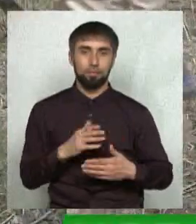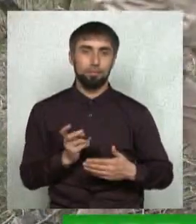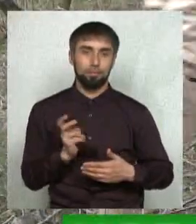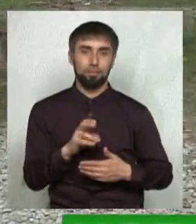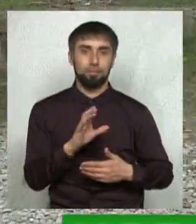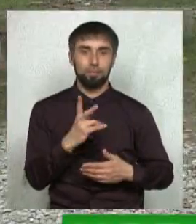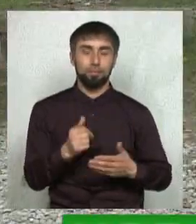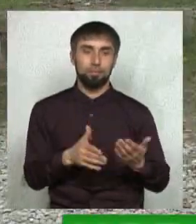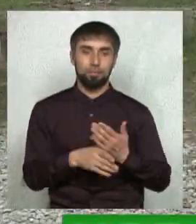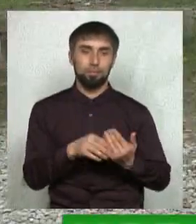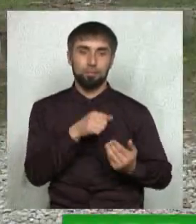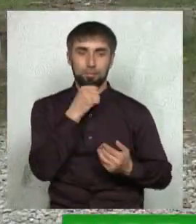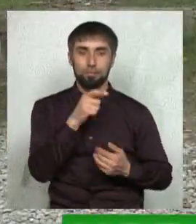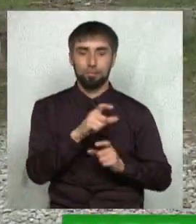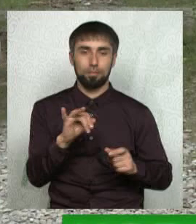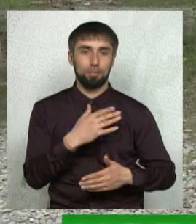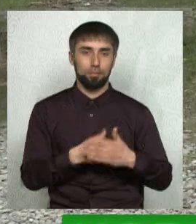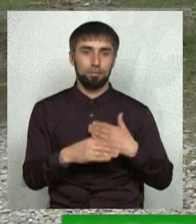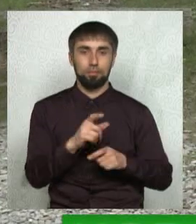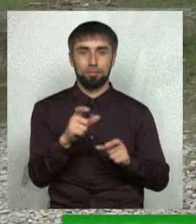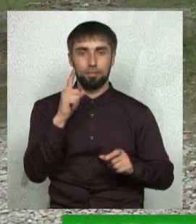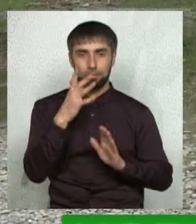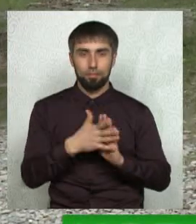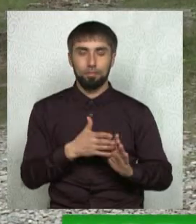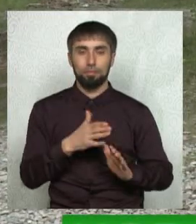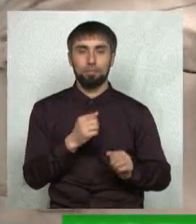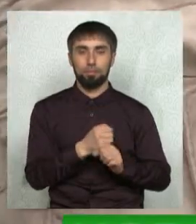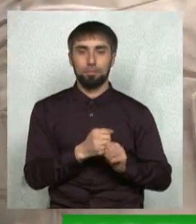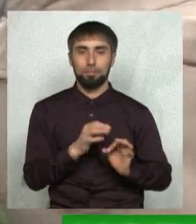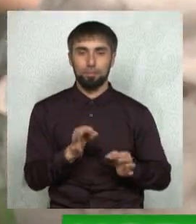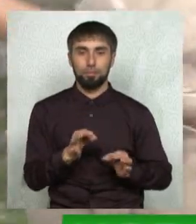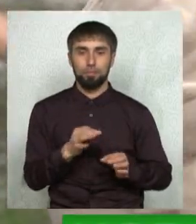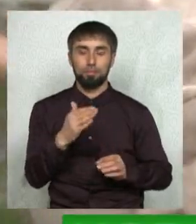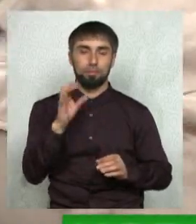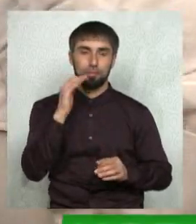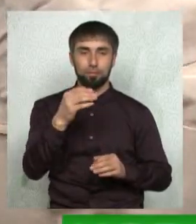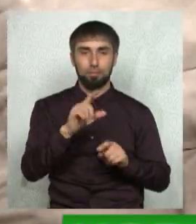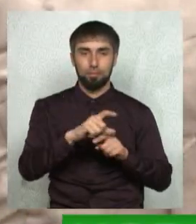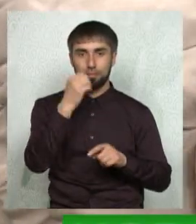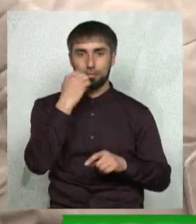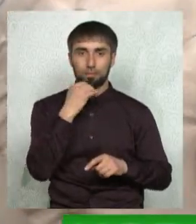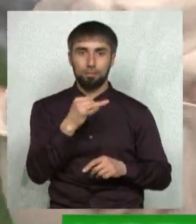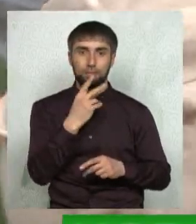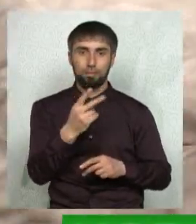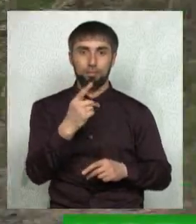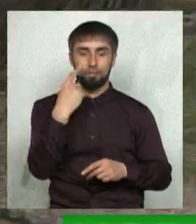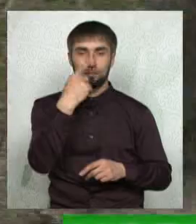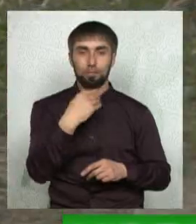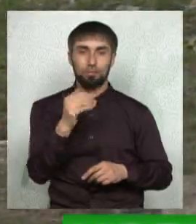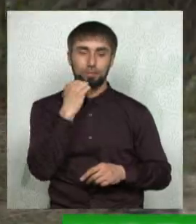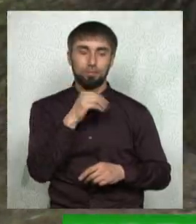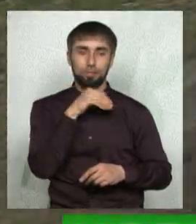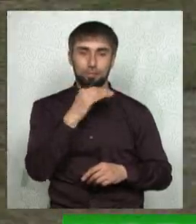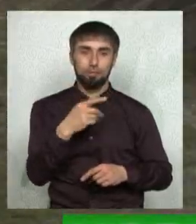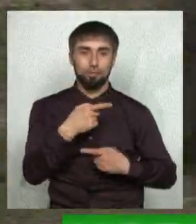помощь пожилым людям и инвалидам. Ребята знают, что поступают правильно. Ведь услышать слова благодарности и увидеть на лице у бабушек и